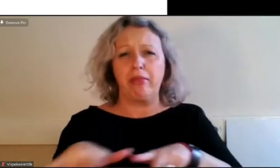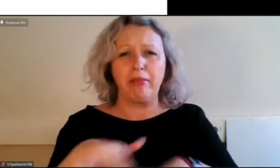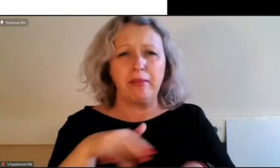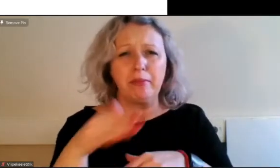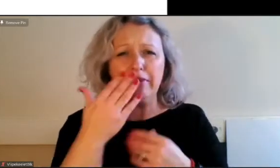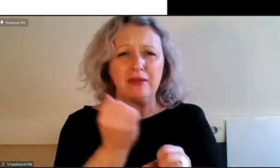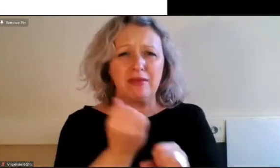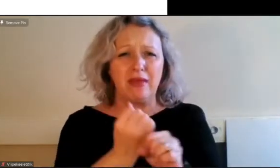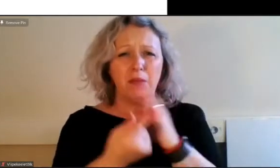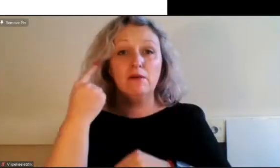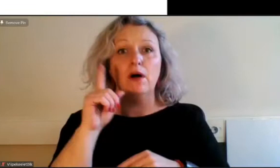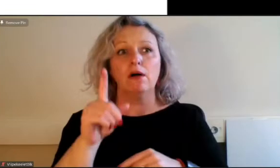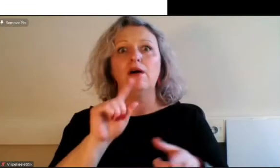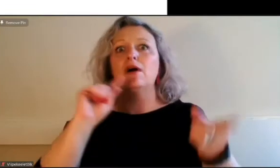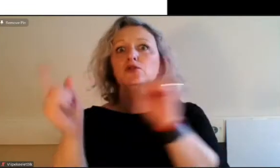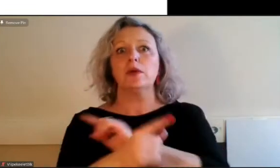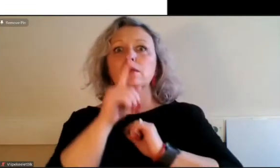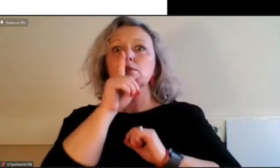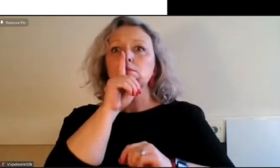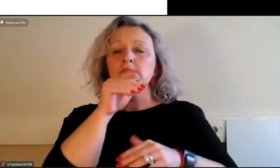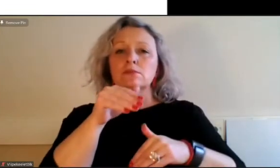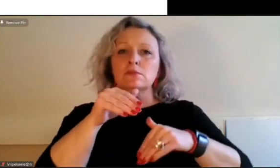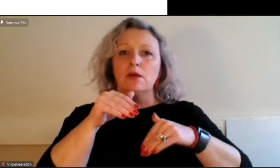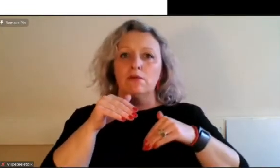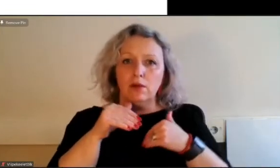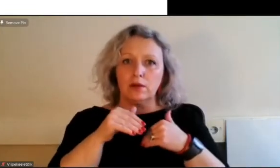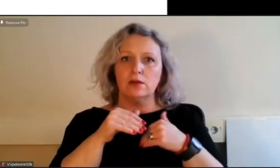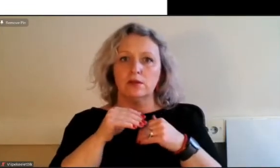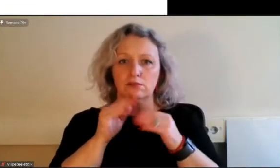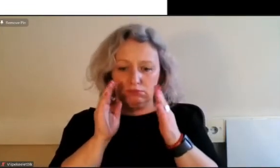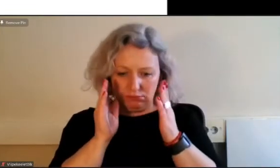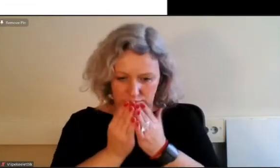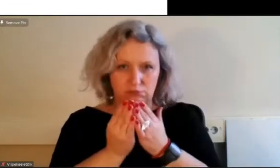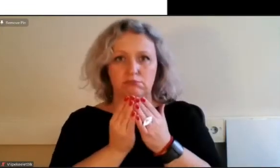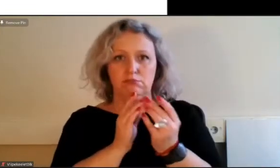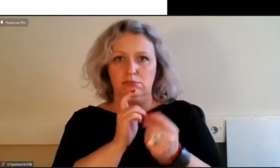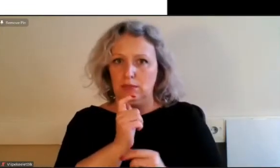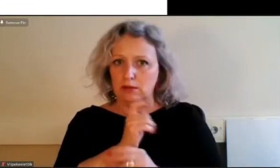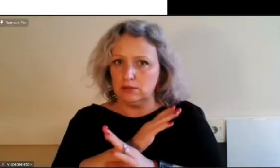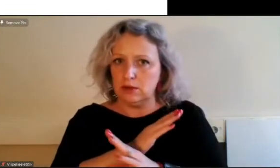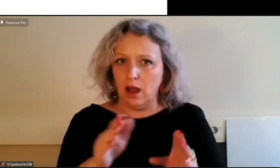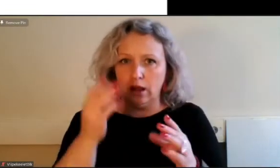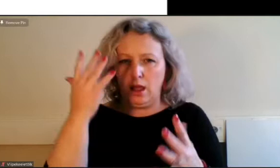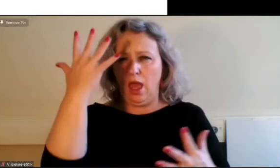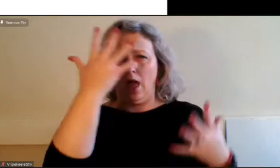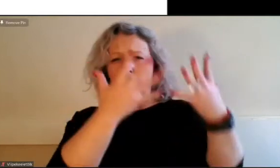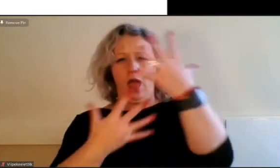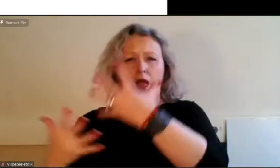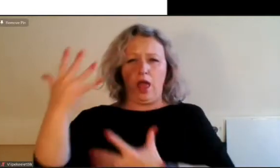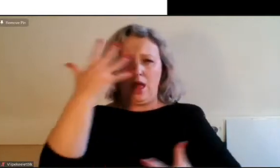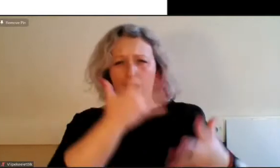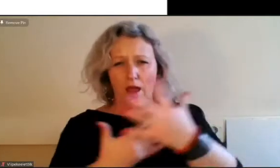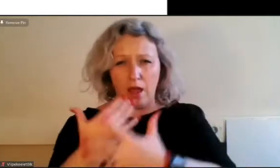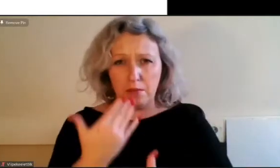segast juttu rääkima ja niimoodi nagu ebaadekvaatselt sekeldama, aga kui nad vastupidi jäävad